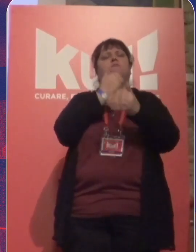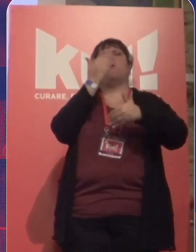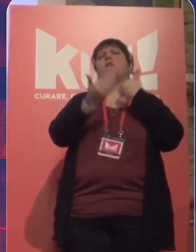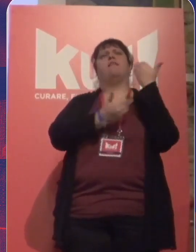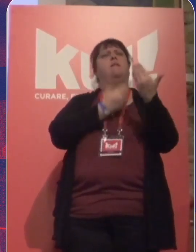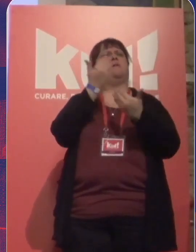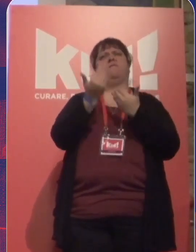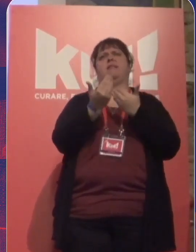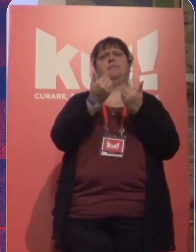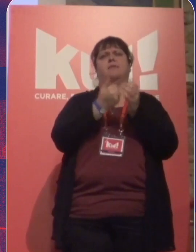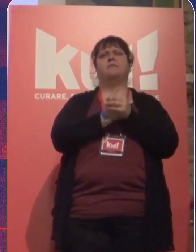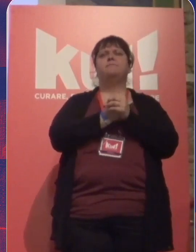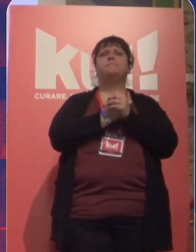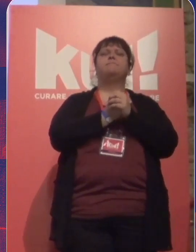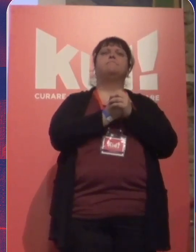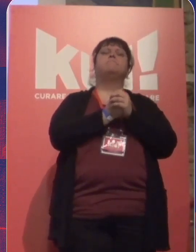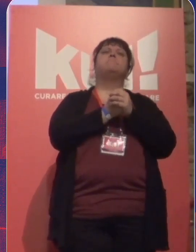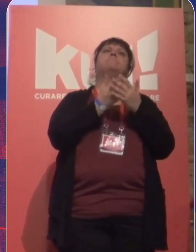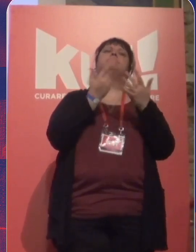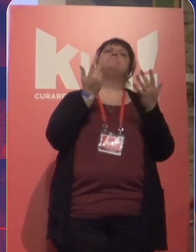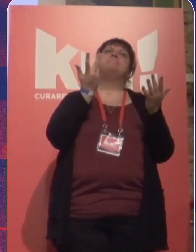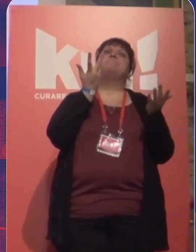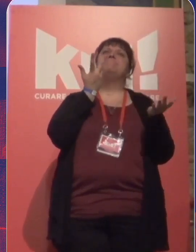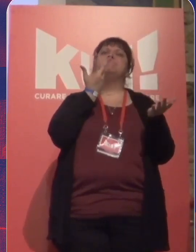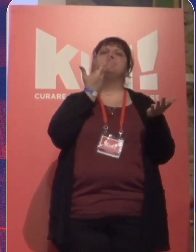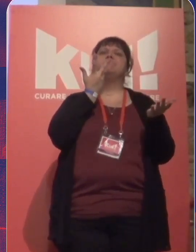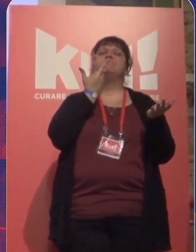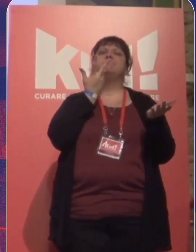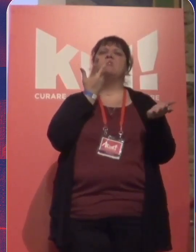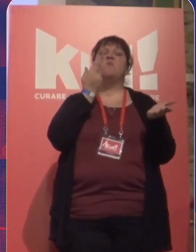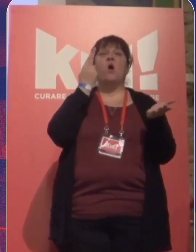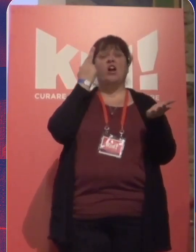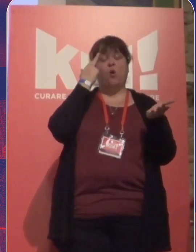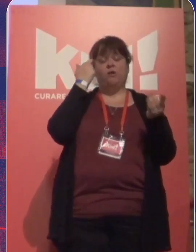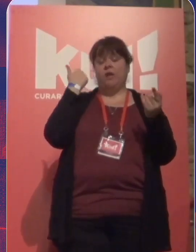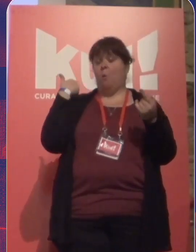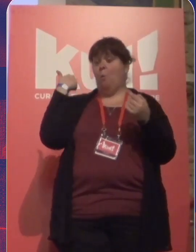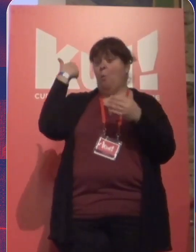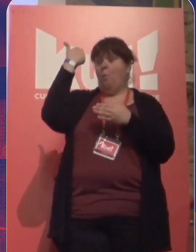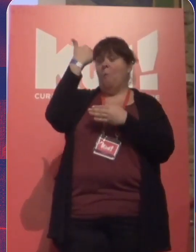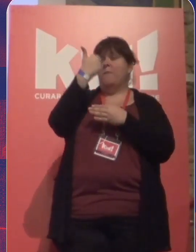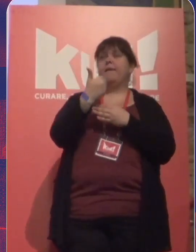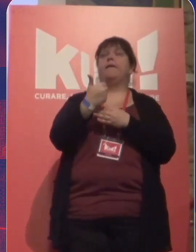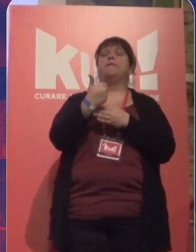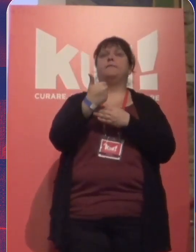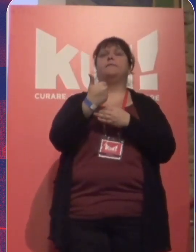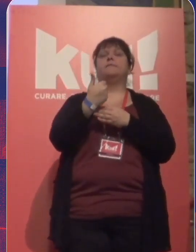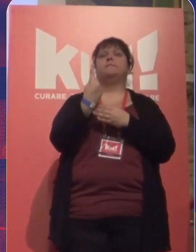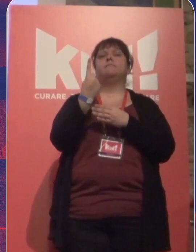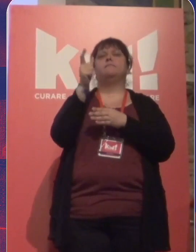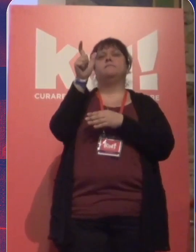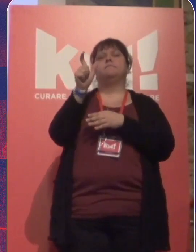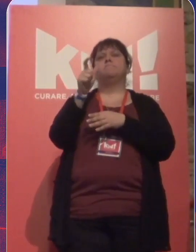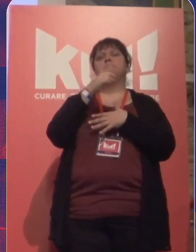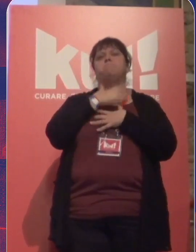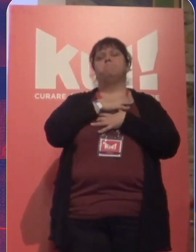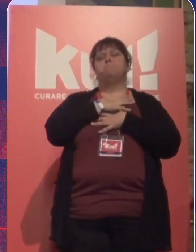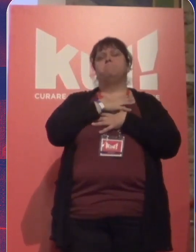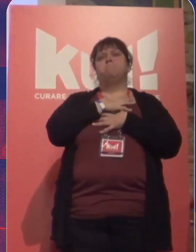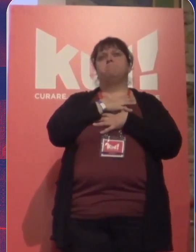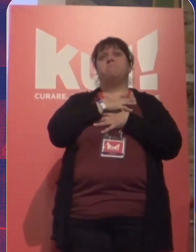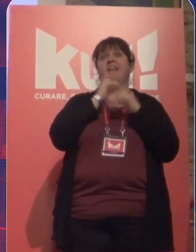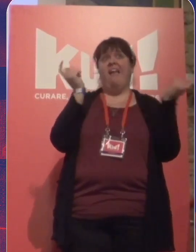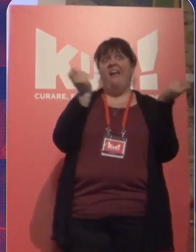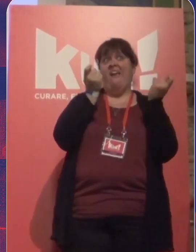volevo però ricordare che in questo ultimo anno è mancata una persona molto cara cum